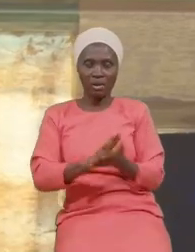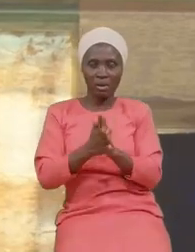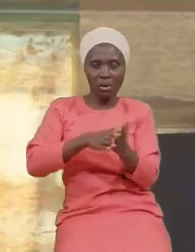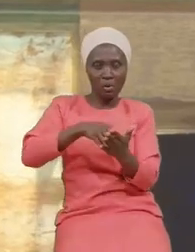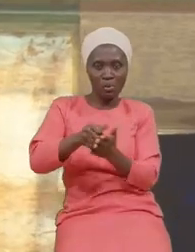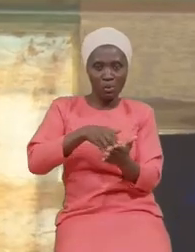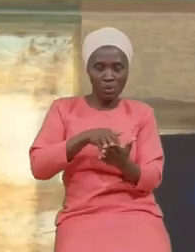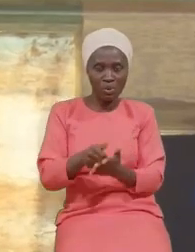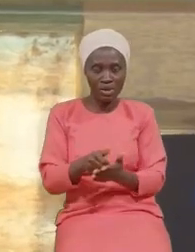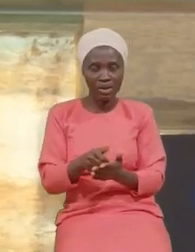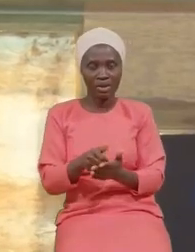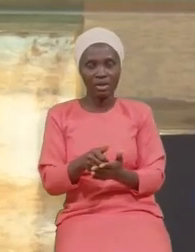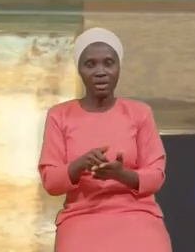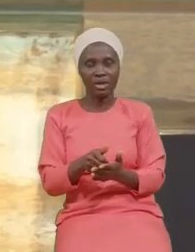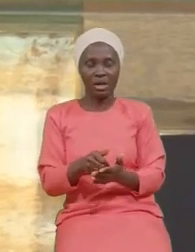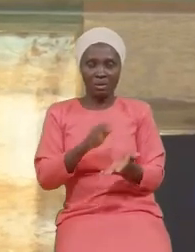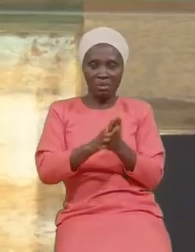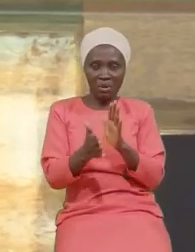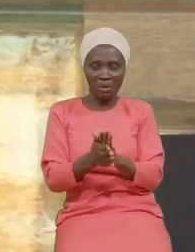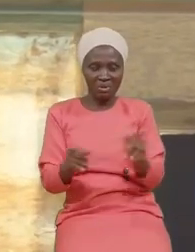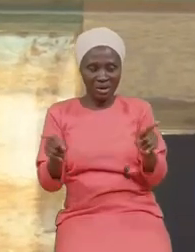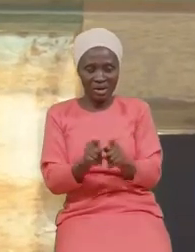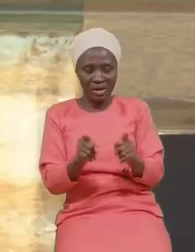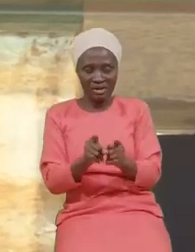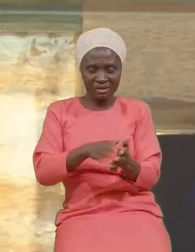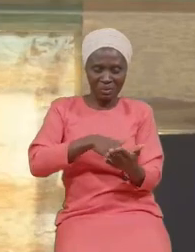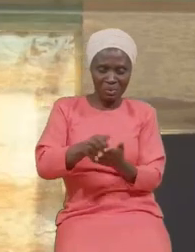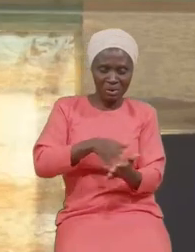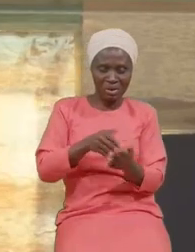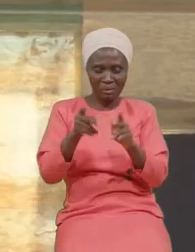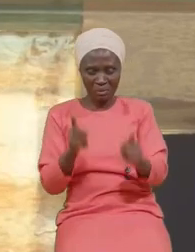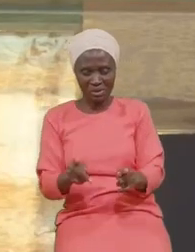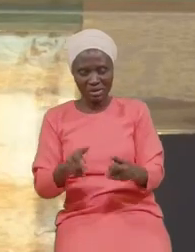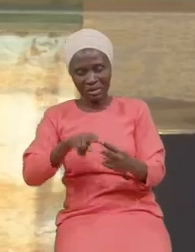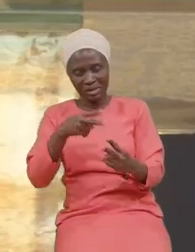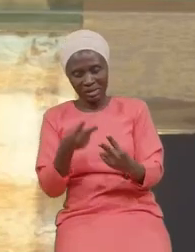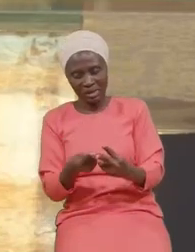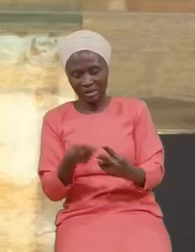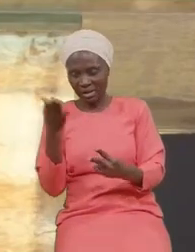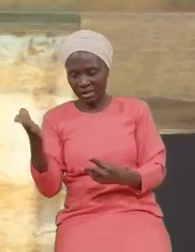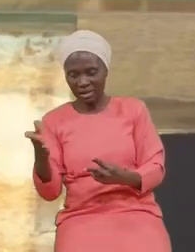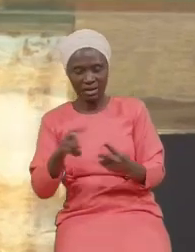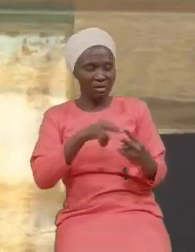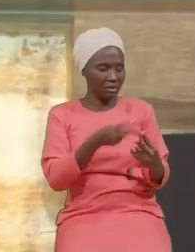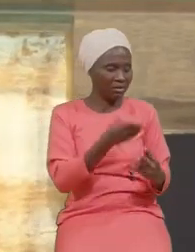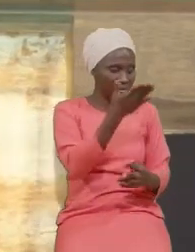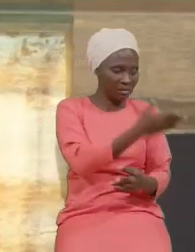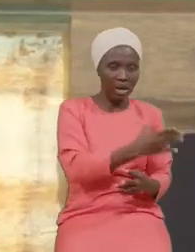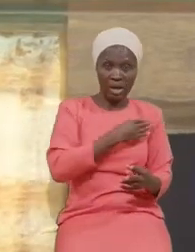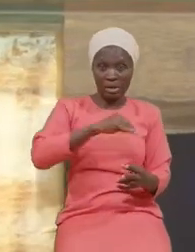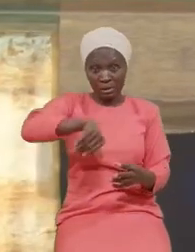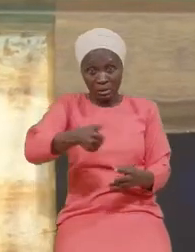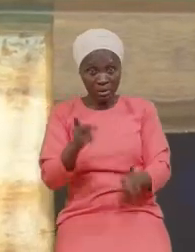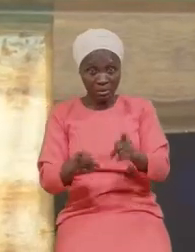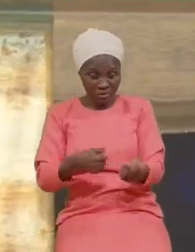le berger et deviendra comme un amphibien il n'est ni ici ni là et le reste du peuple qui